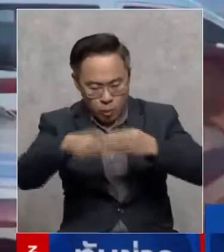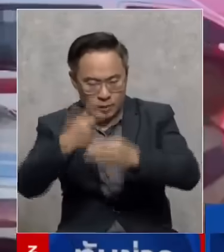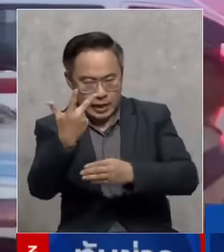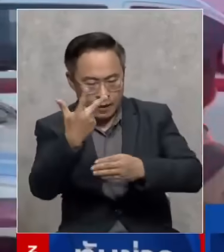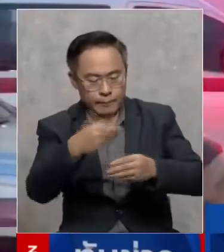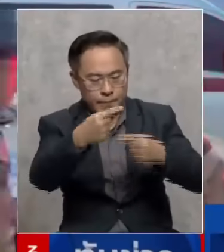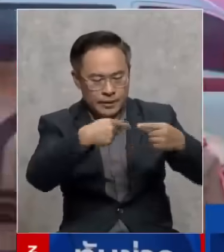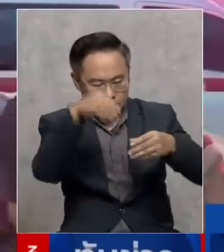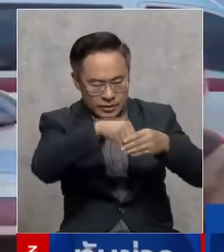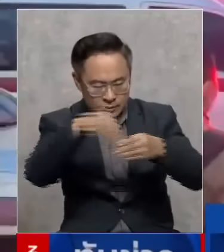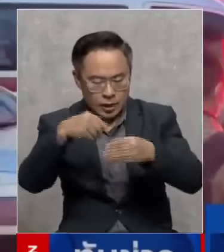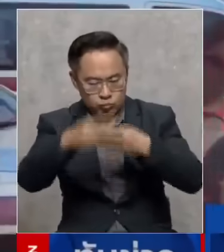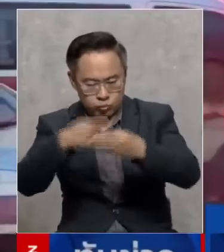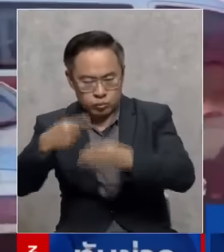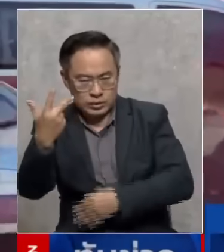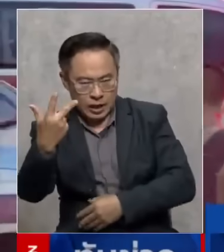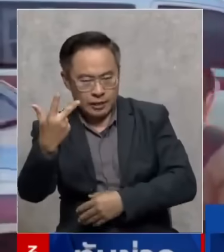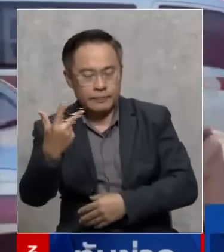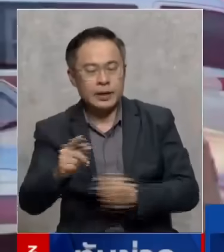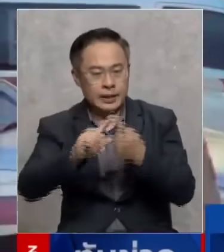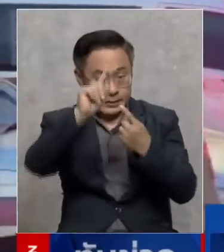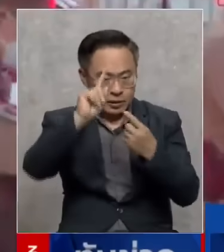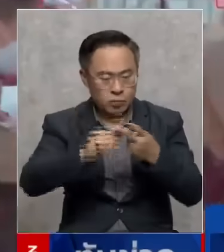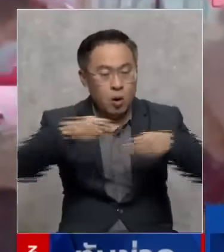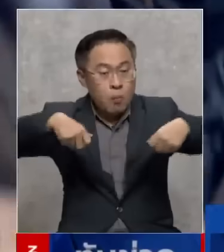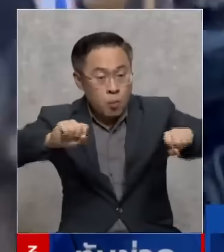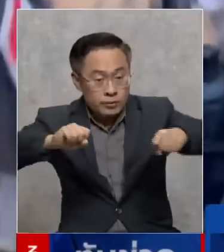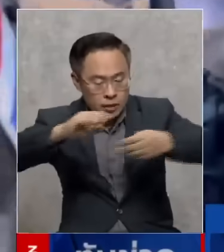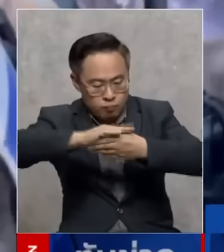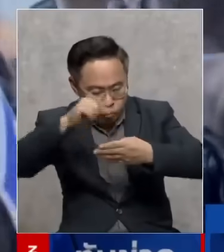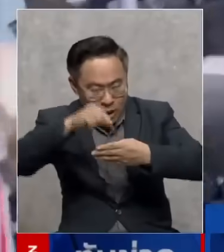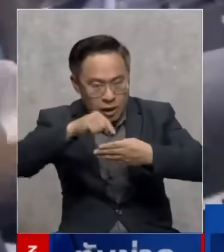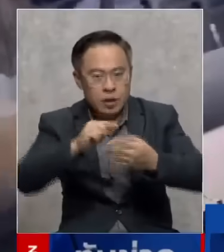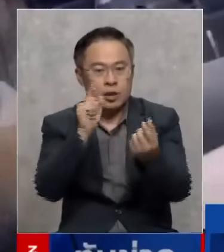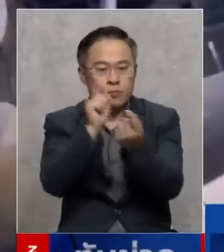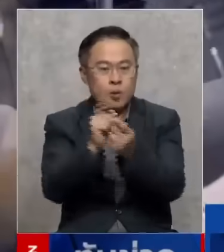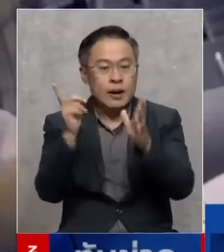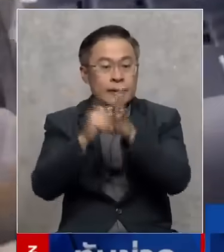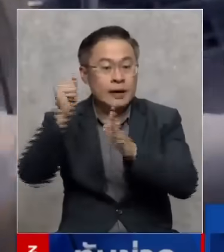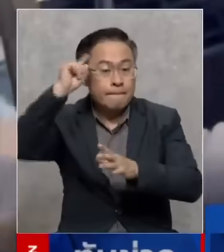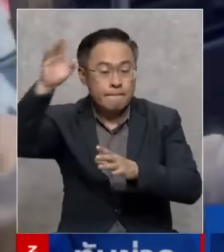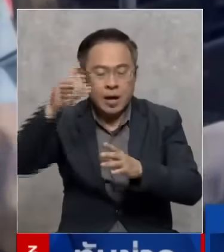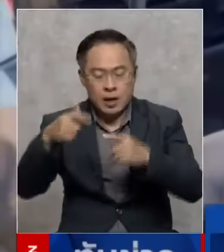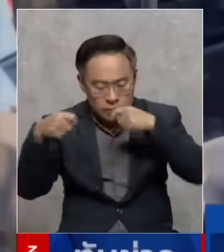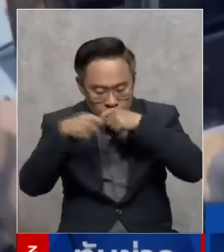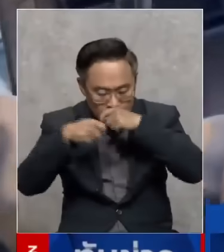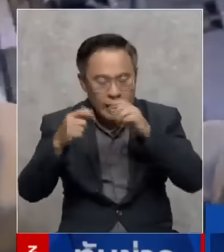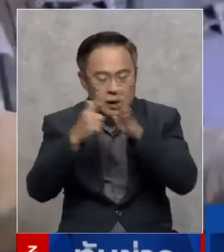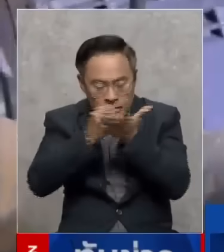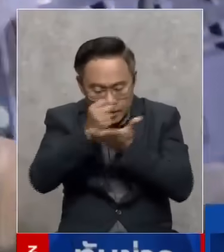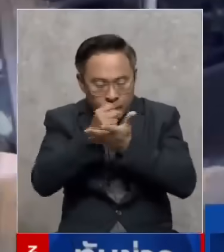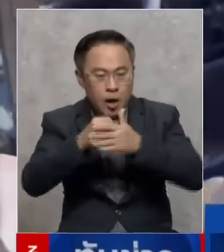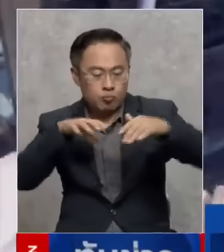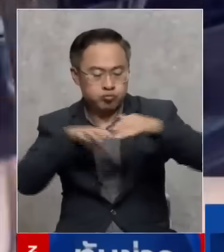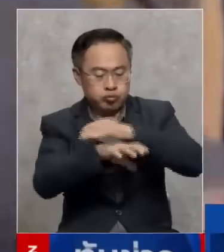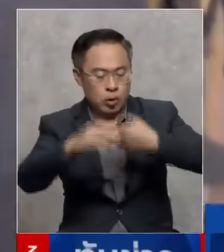แล้วพอไปตรวจคนเพิ่มเติมที่รถจักรยานยนต์ของนายสามารถนะครับปรากฏว่าก็ไปเจออีกยาบ้าซุกซ่อนอยู่ที่บริเวณใต้เบาะ